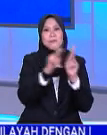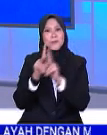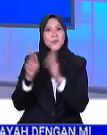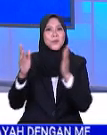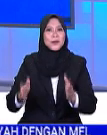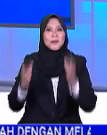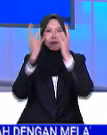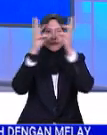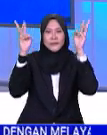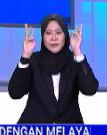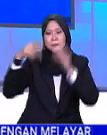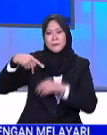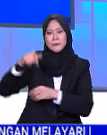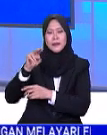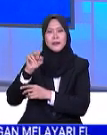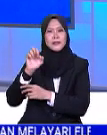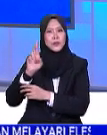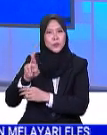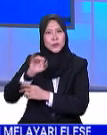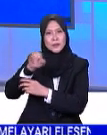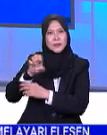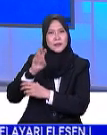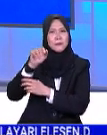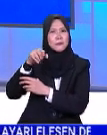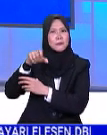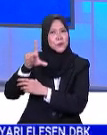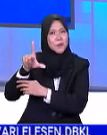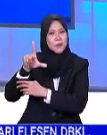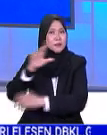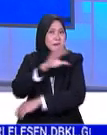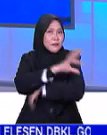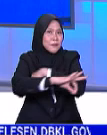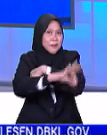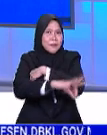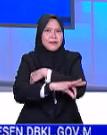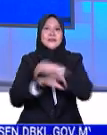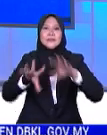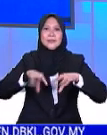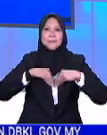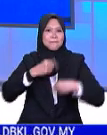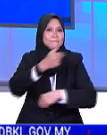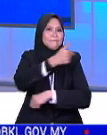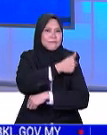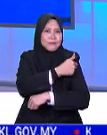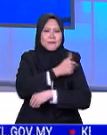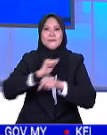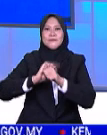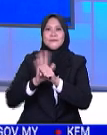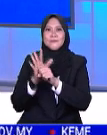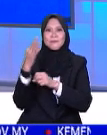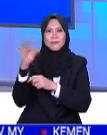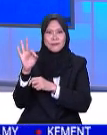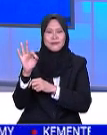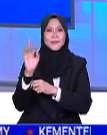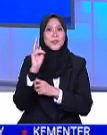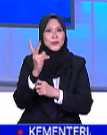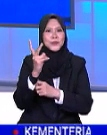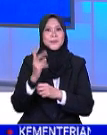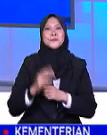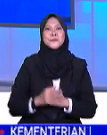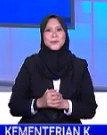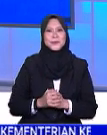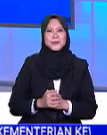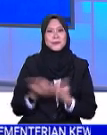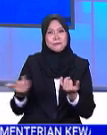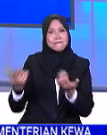orang asli Panco di Jempol, Negeri Sembilan menerima dos kedua suntikan vaksin COVID-19. Laporan wartawan Nora